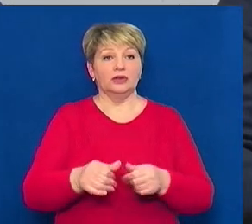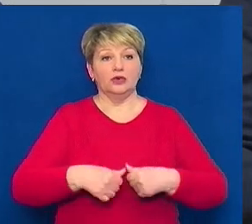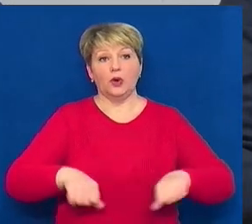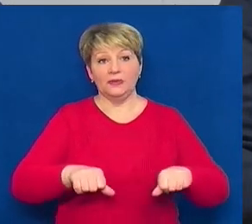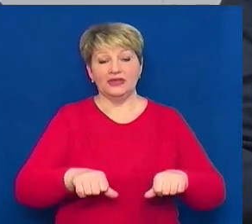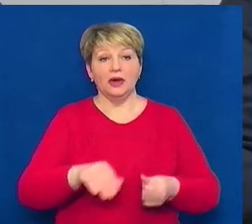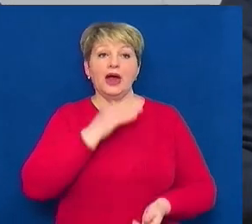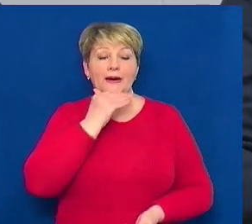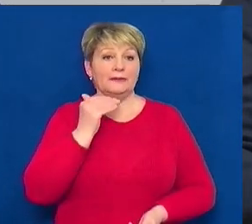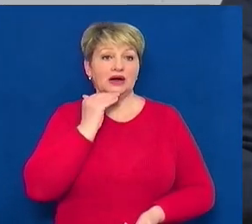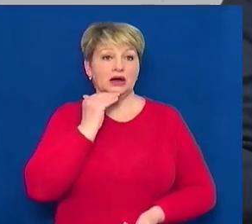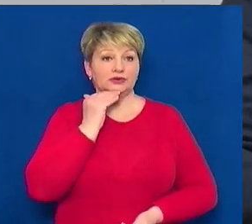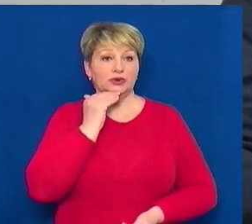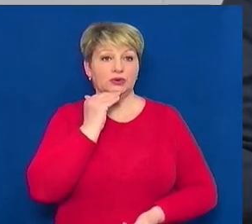багато